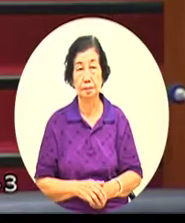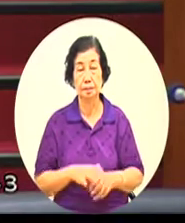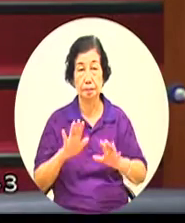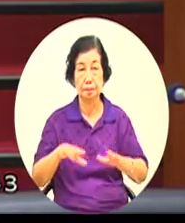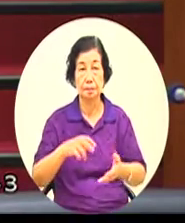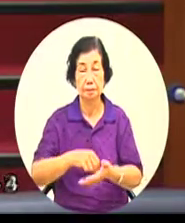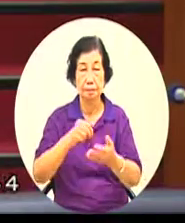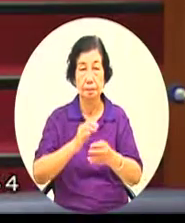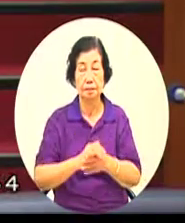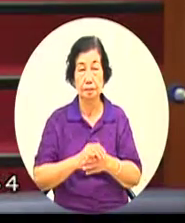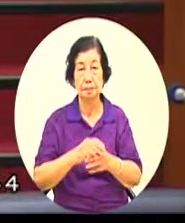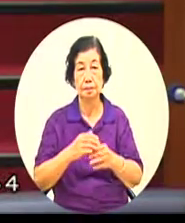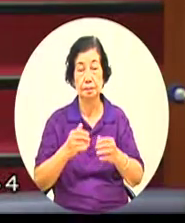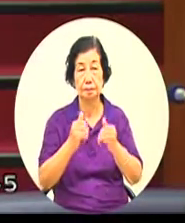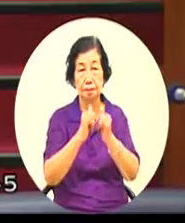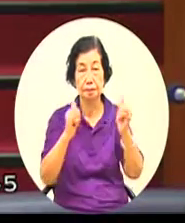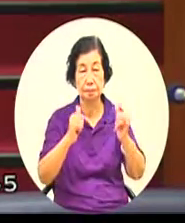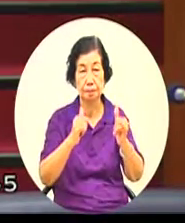民权国小。